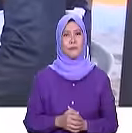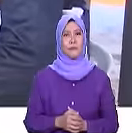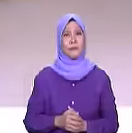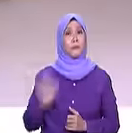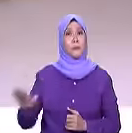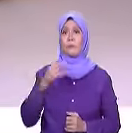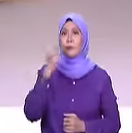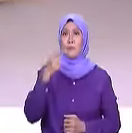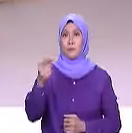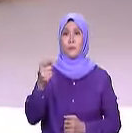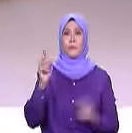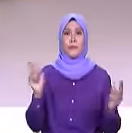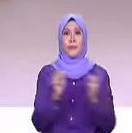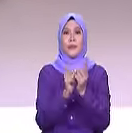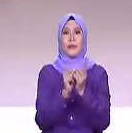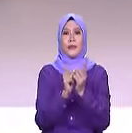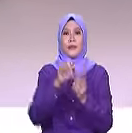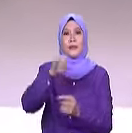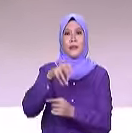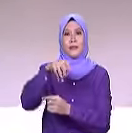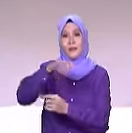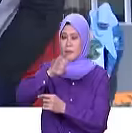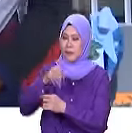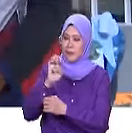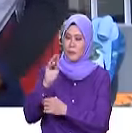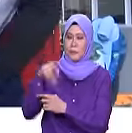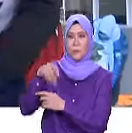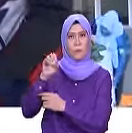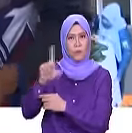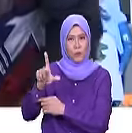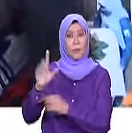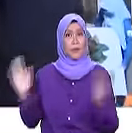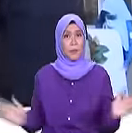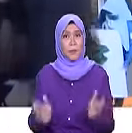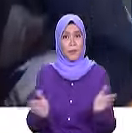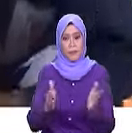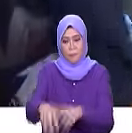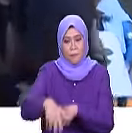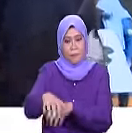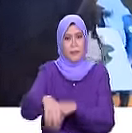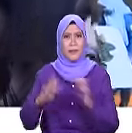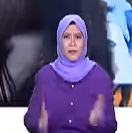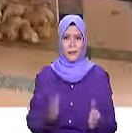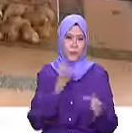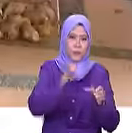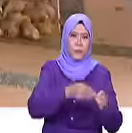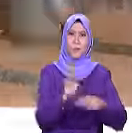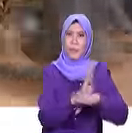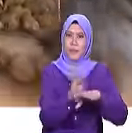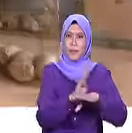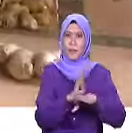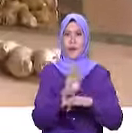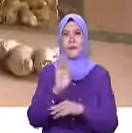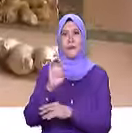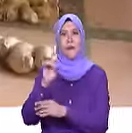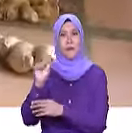Beliau berkata demikian ketika ditemui di Jempol. Sementara itu, bagi menggalakkan warga FEDA menceburi bidang keusahawanan, FEDA Wilayah